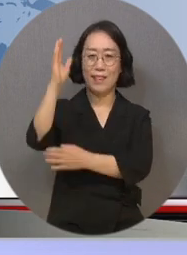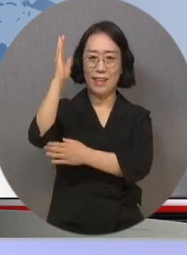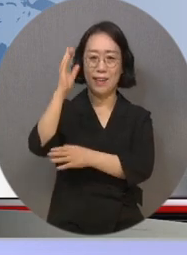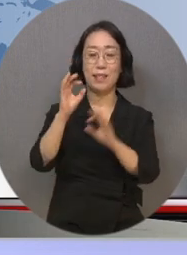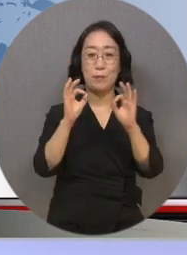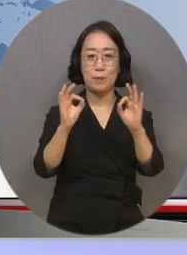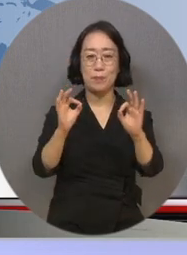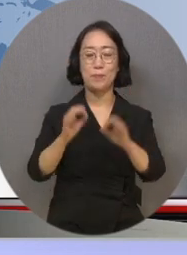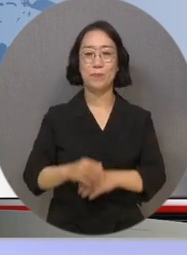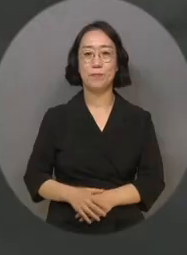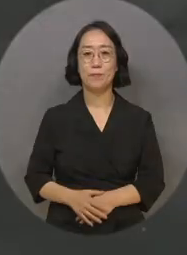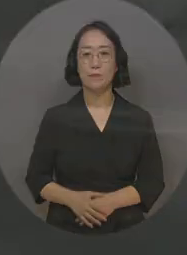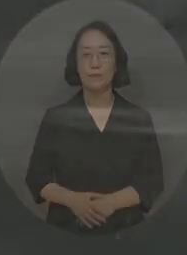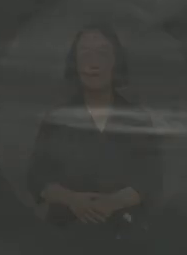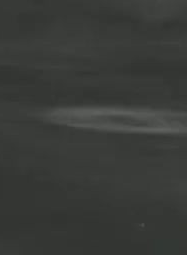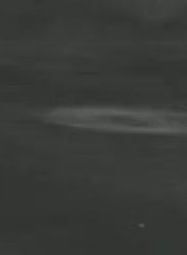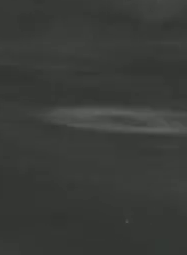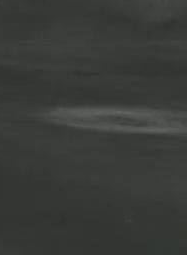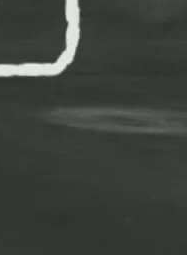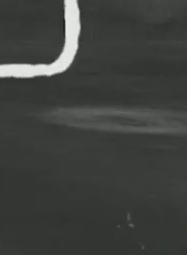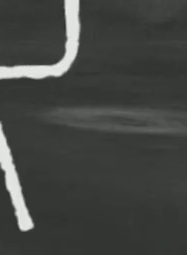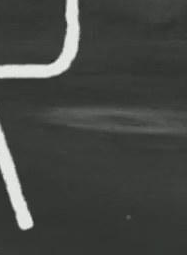들어봤습니다.